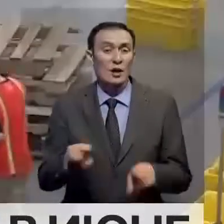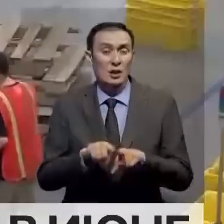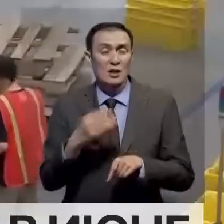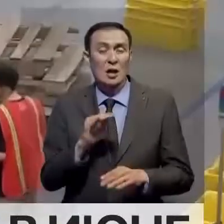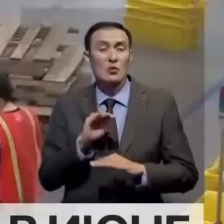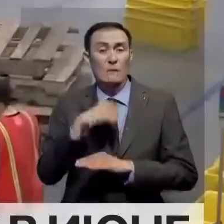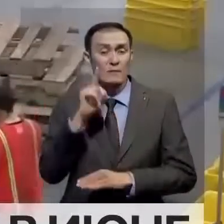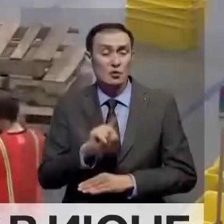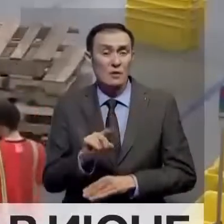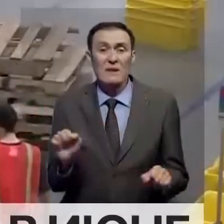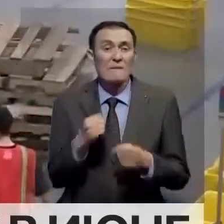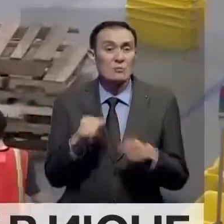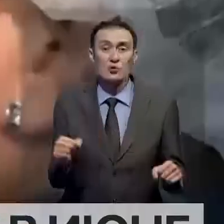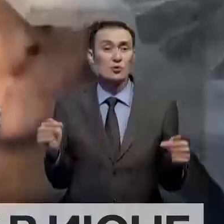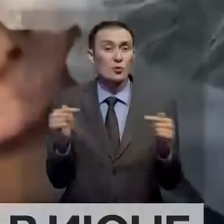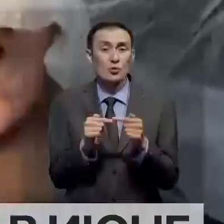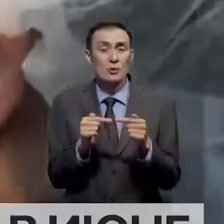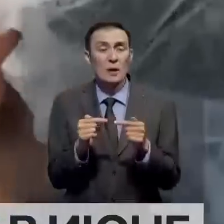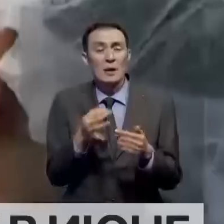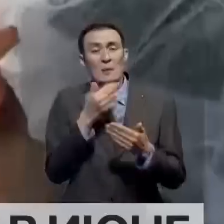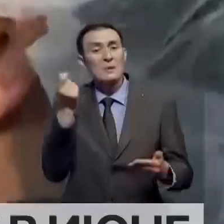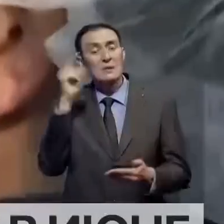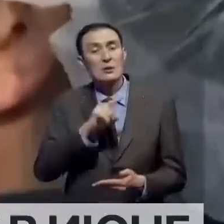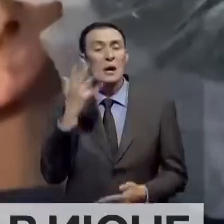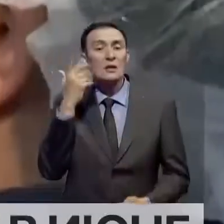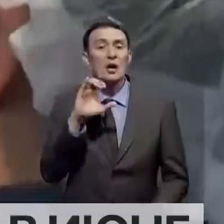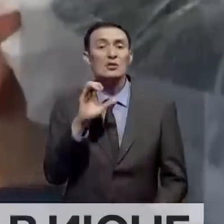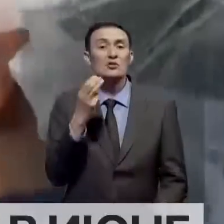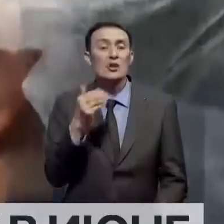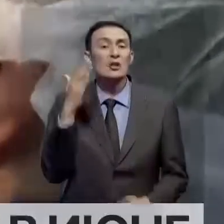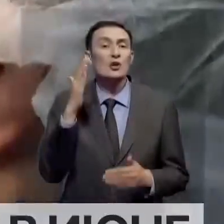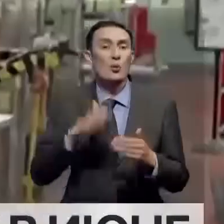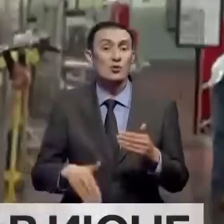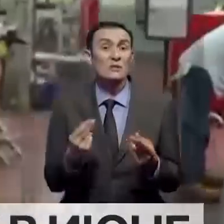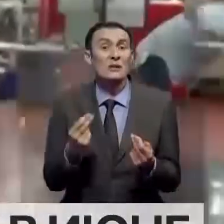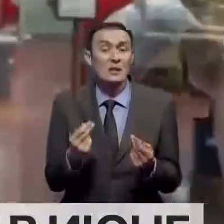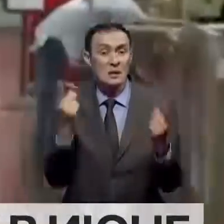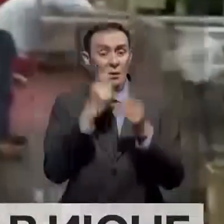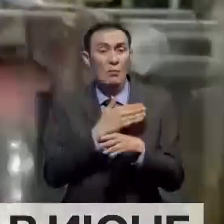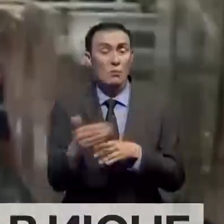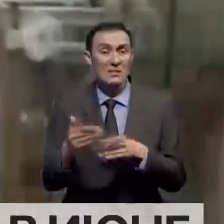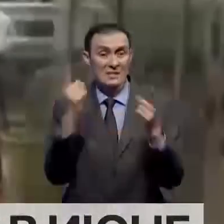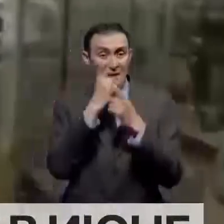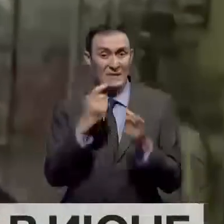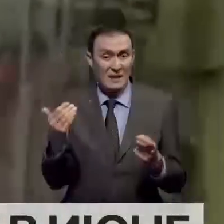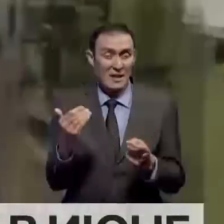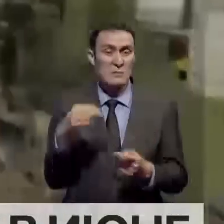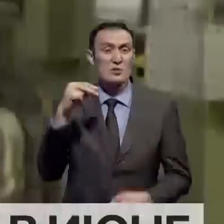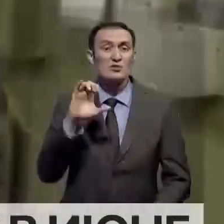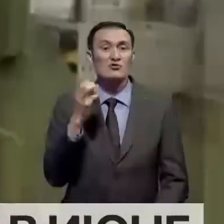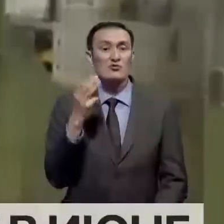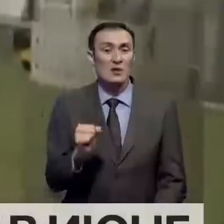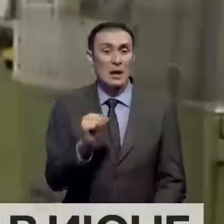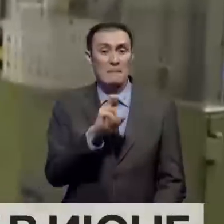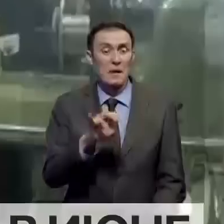она добавила, что невозможно с точностью предсказать, когда у США закончатся деньги. Сообщается, что после заявления Йеллен президент США